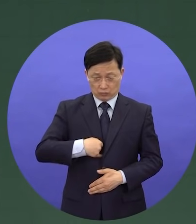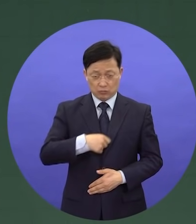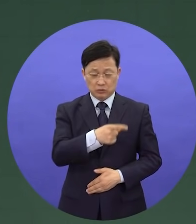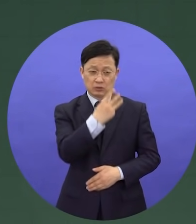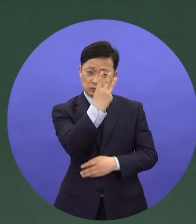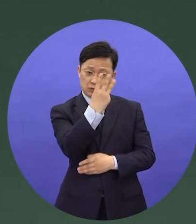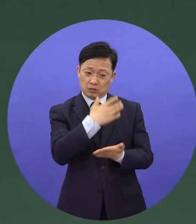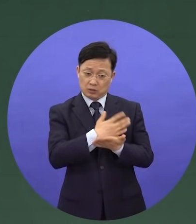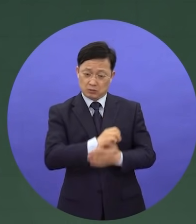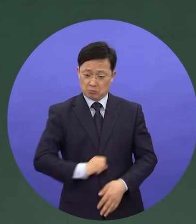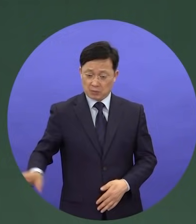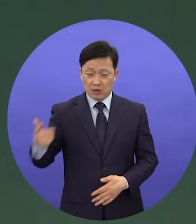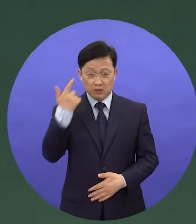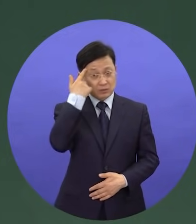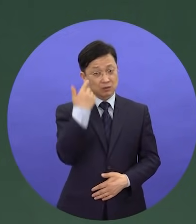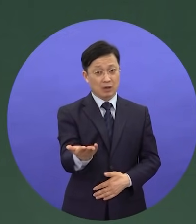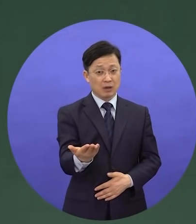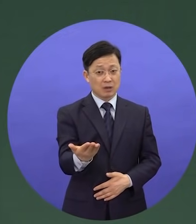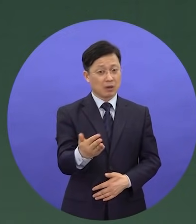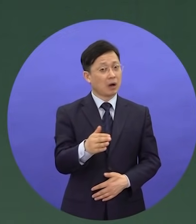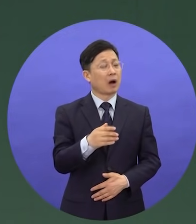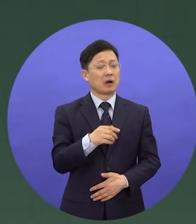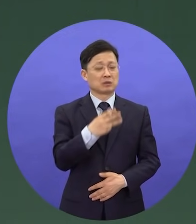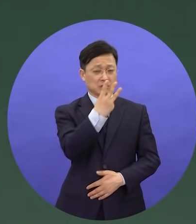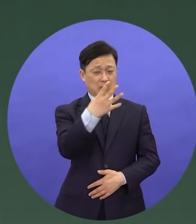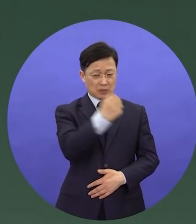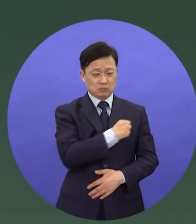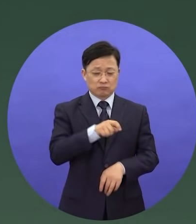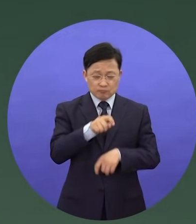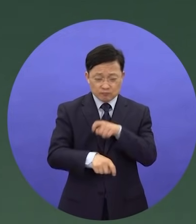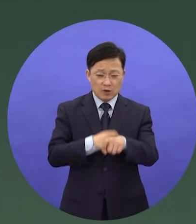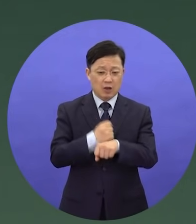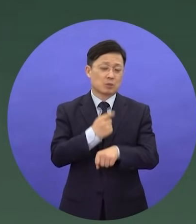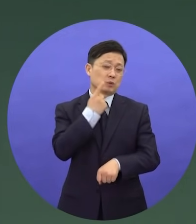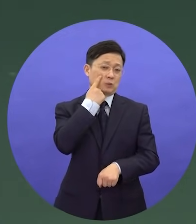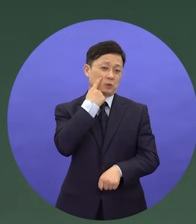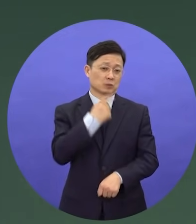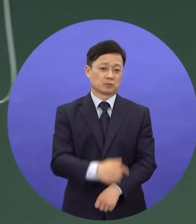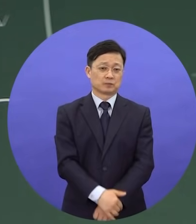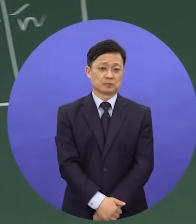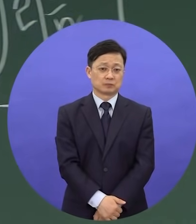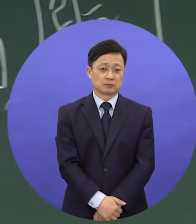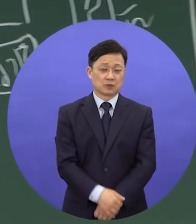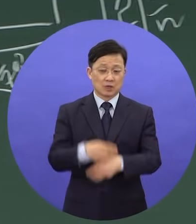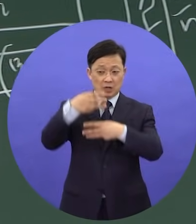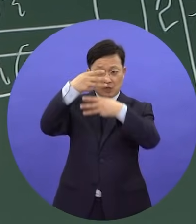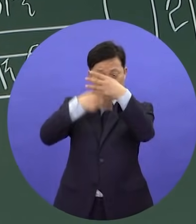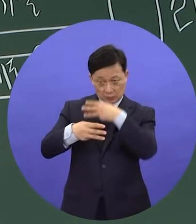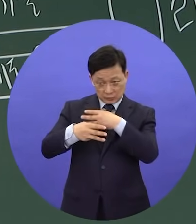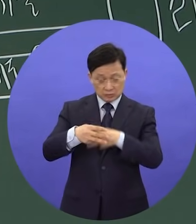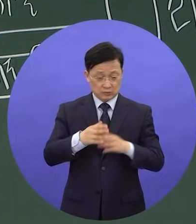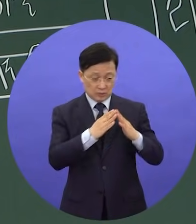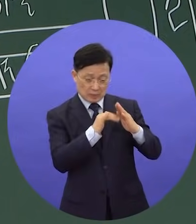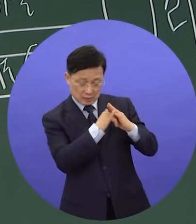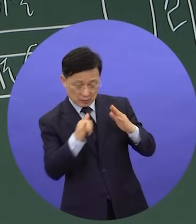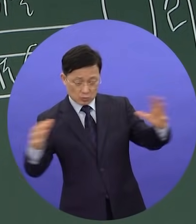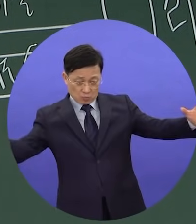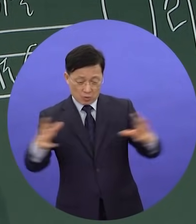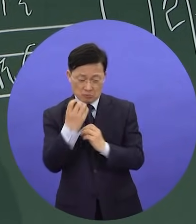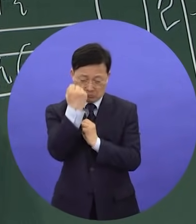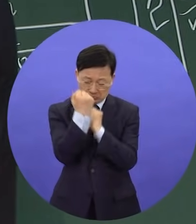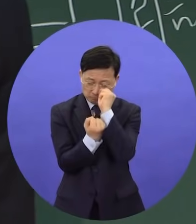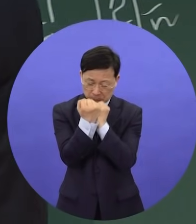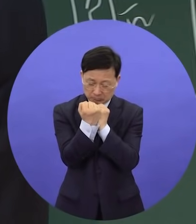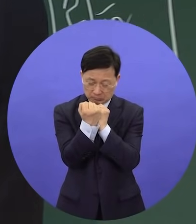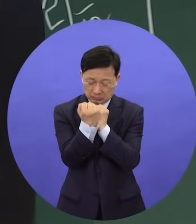for yourself because you are God's people. You are the greatest people. 예, 쉽게 이 세 가지를 이제 아이들에게도 가족들에게도 설명해 줘. And very easily explain this